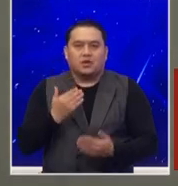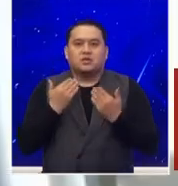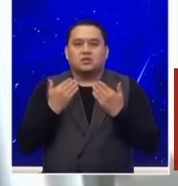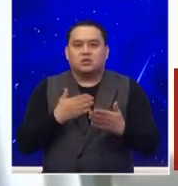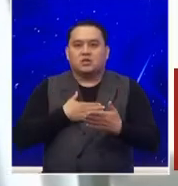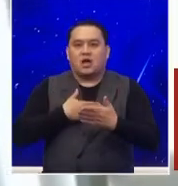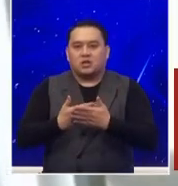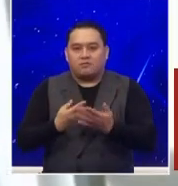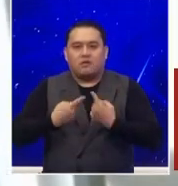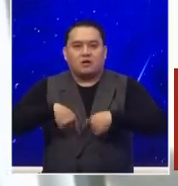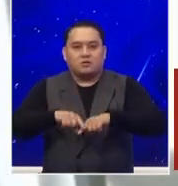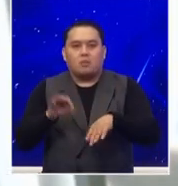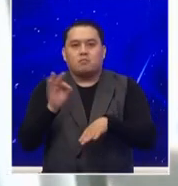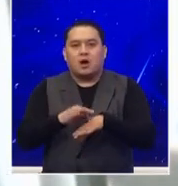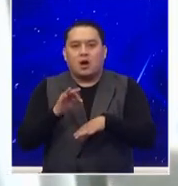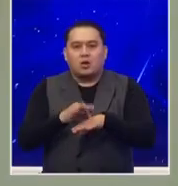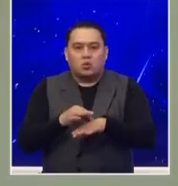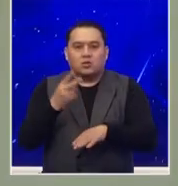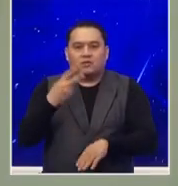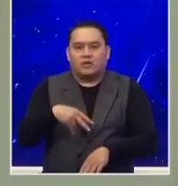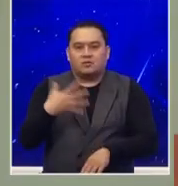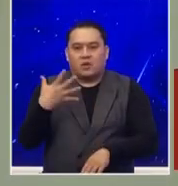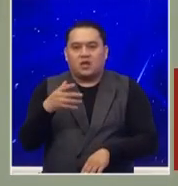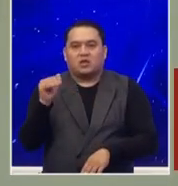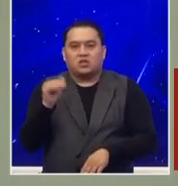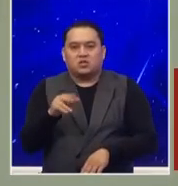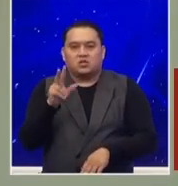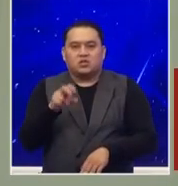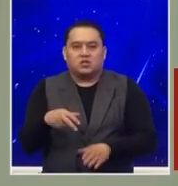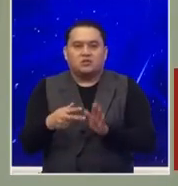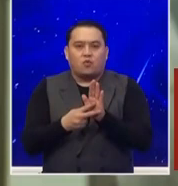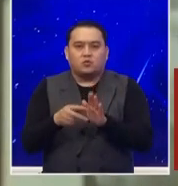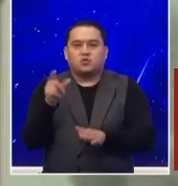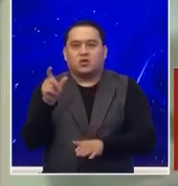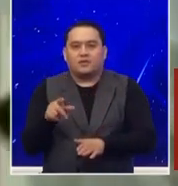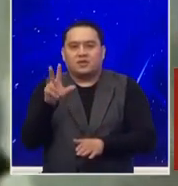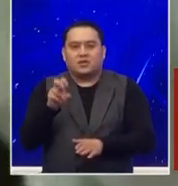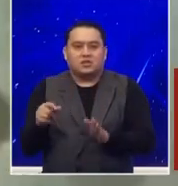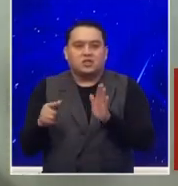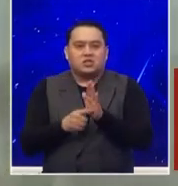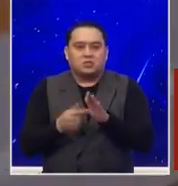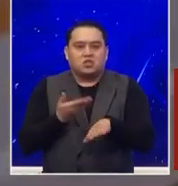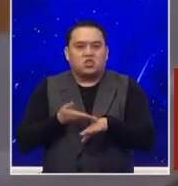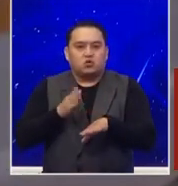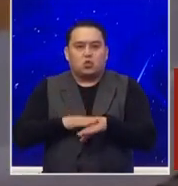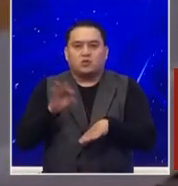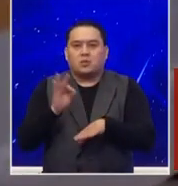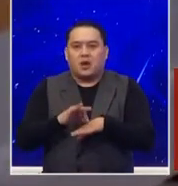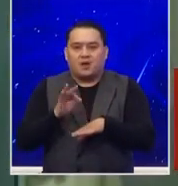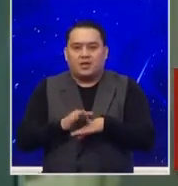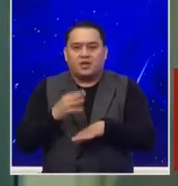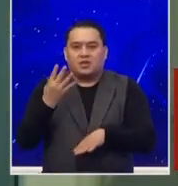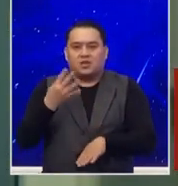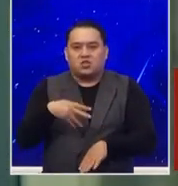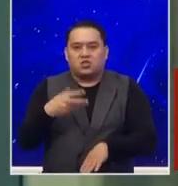Алматы. Сейчас в активной фазе болезни находятся 25 038 человек. 307 из них в тяжелом состоянии.